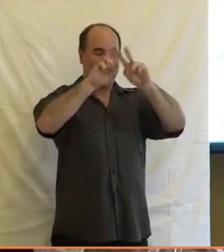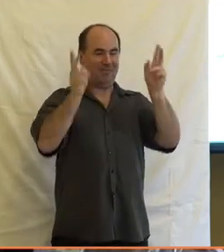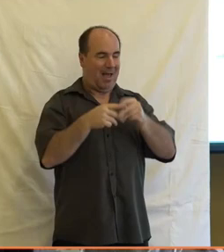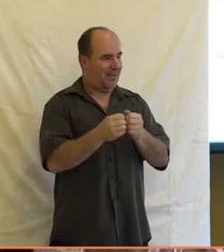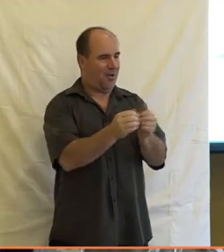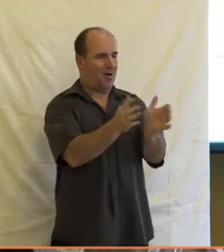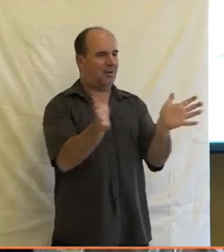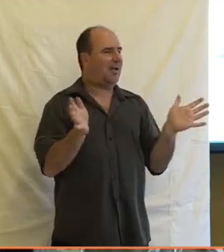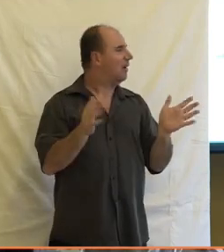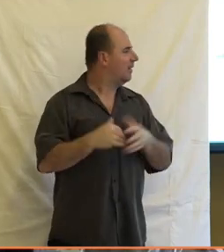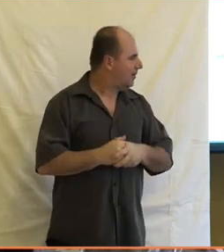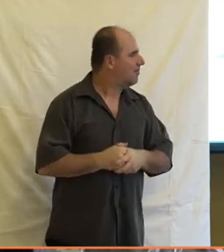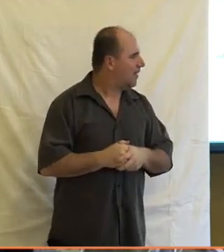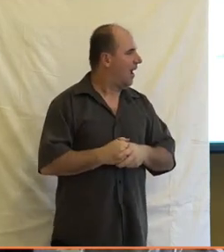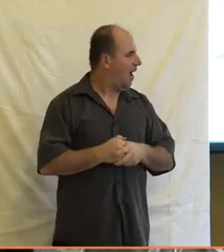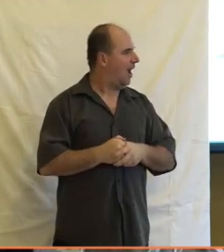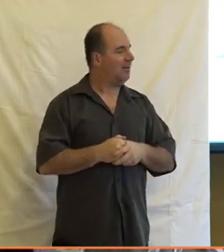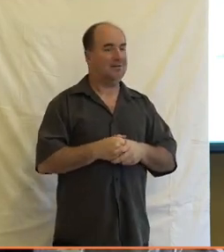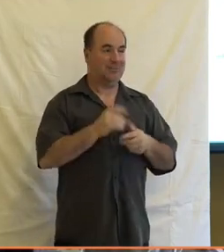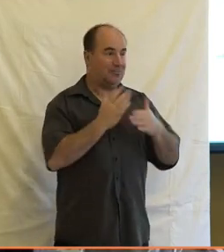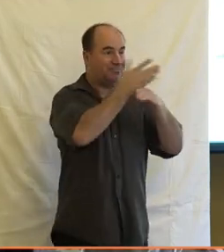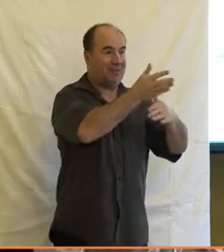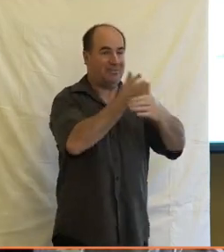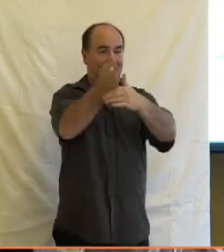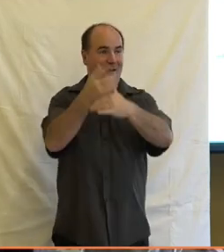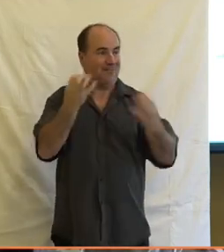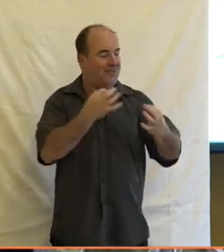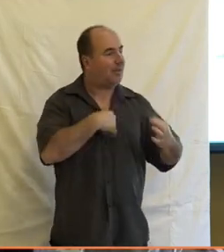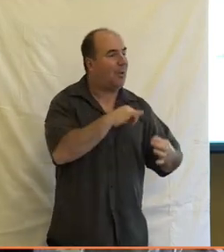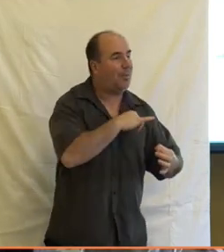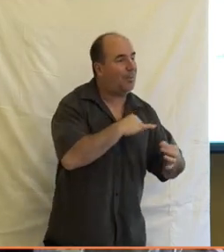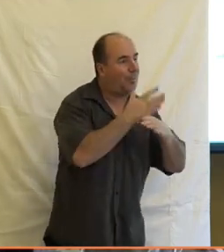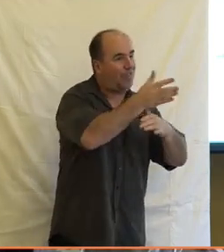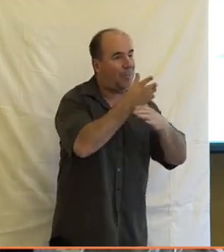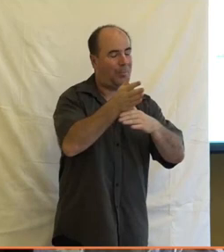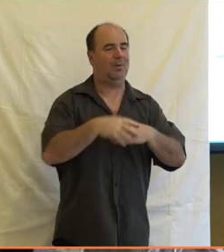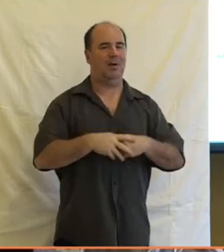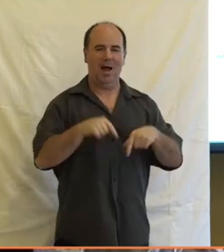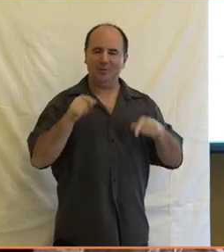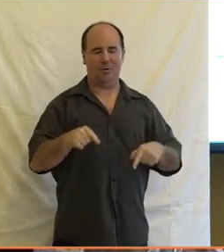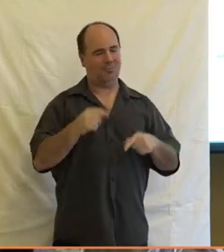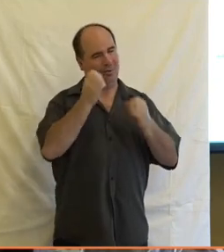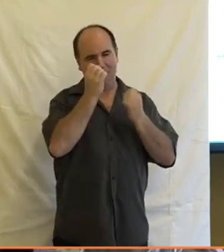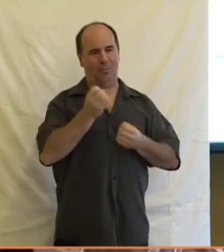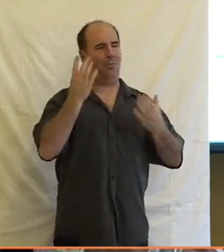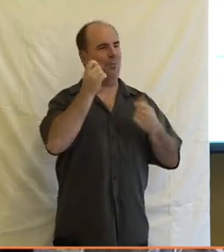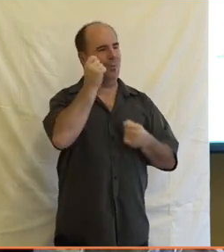ale udělat věci, které mě zajímaly, což bylo něco úžasného. Měla jsem podměty pro to, co by ten program dál měl umět,